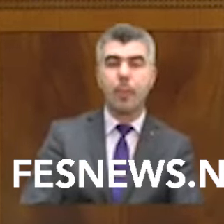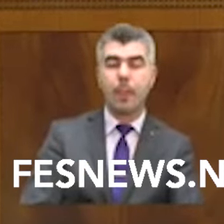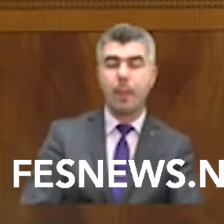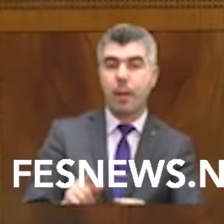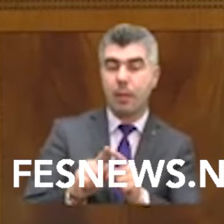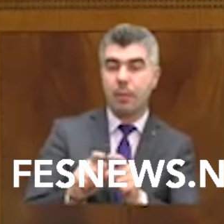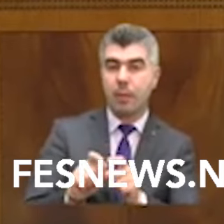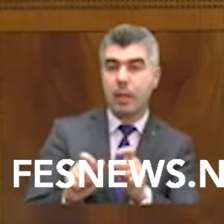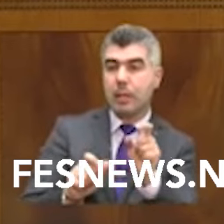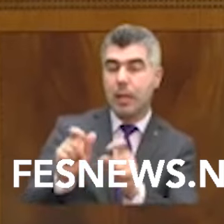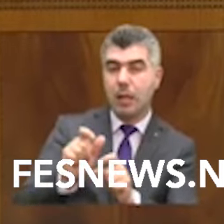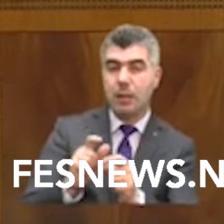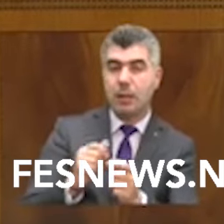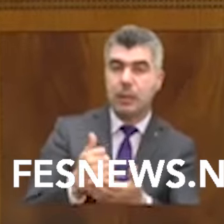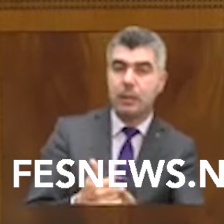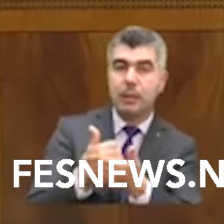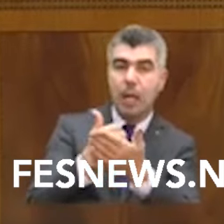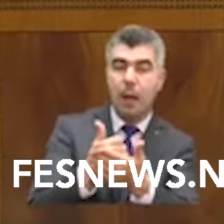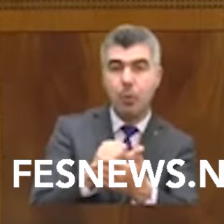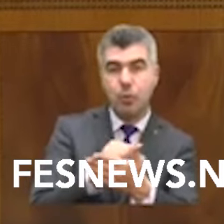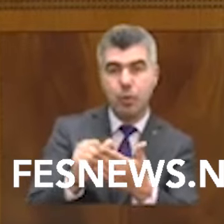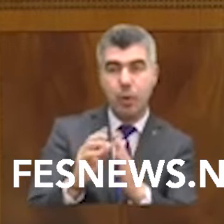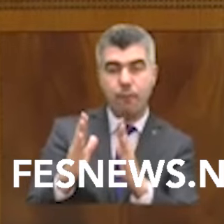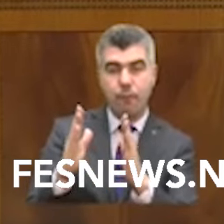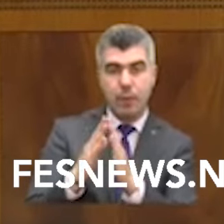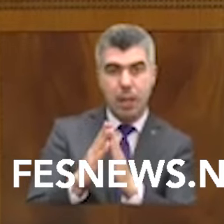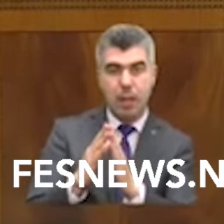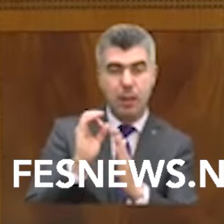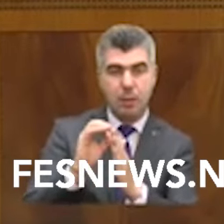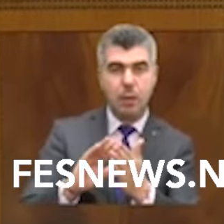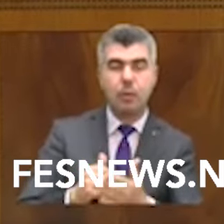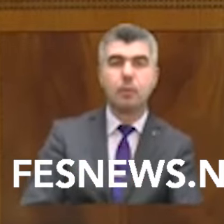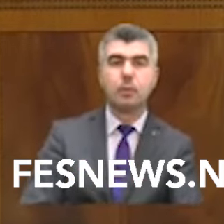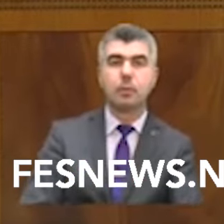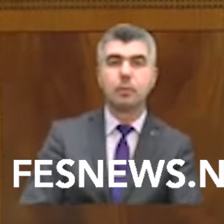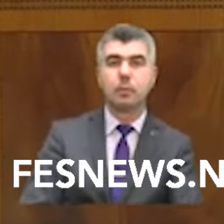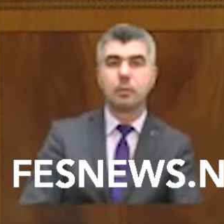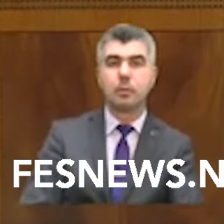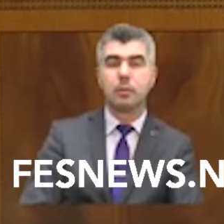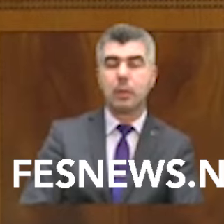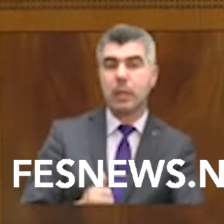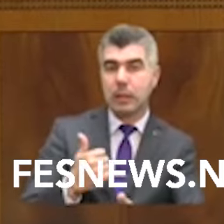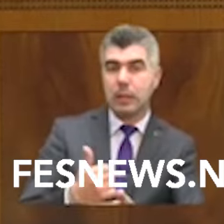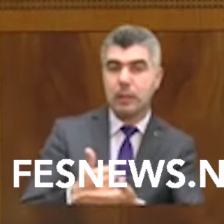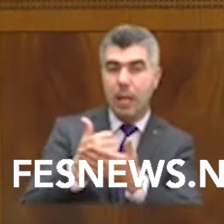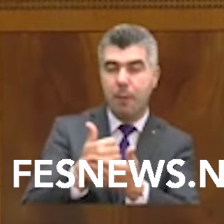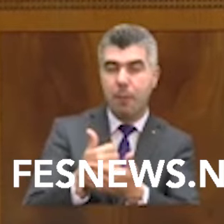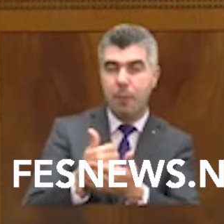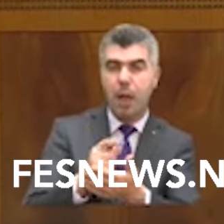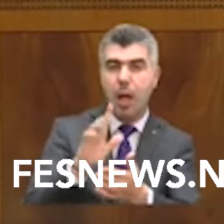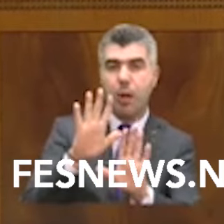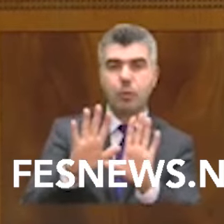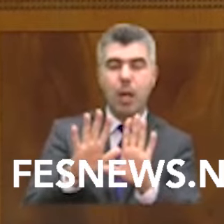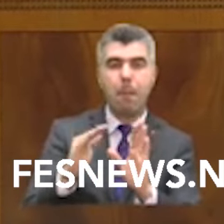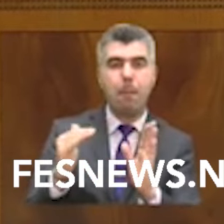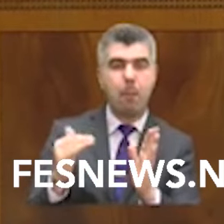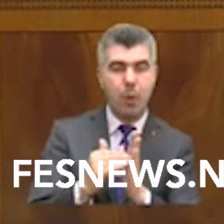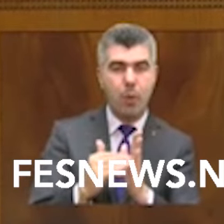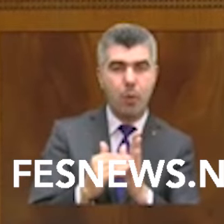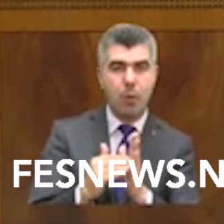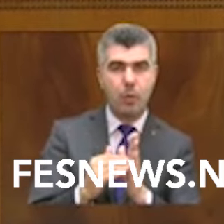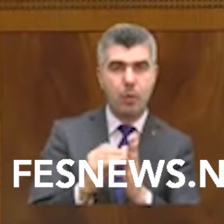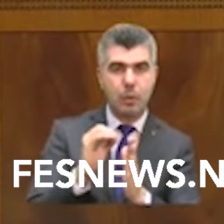الناس الدعم المباشر لاقتناء هادو لوغو كازمون ديال البيدونفيل، غادي تعطاهم الدعم المباشر ديال 100 ألف درهم للوحدة